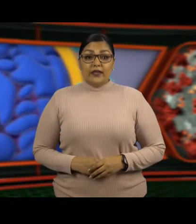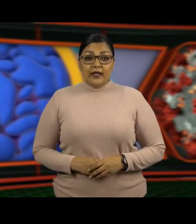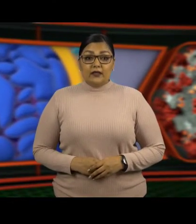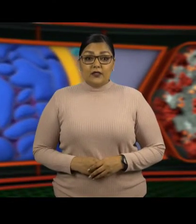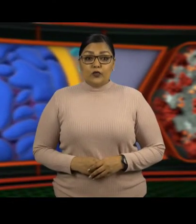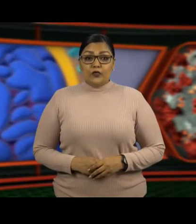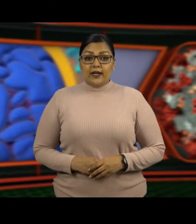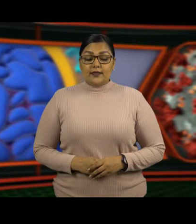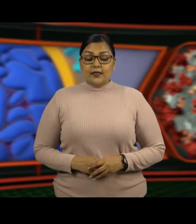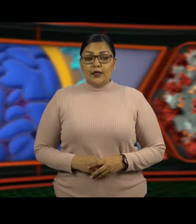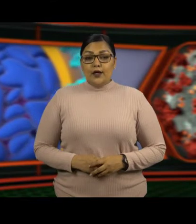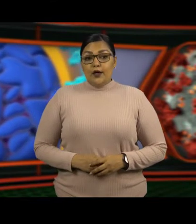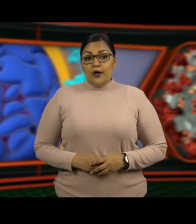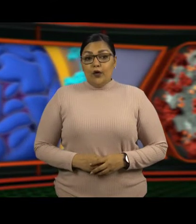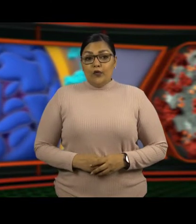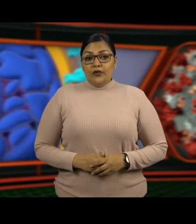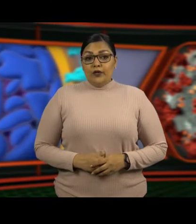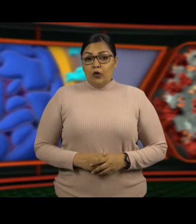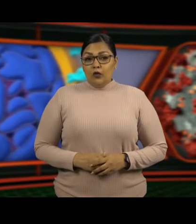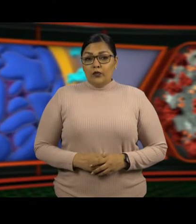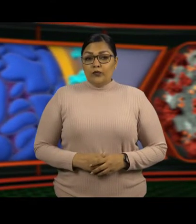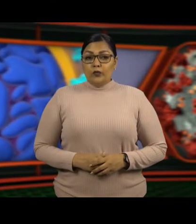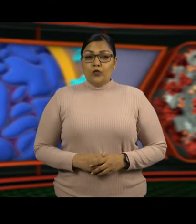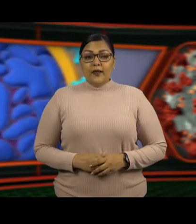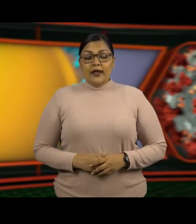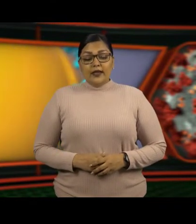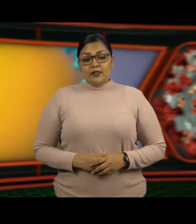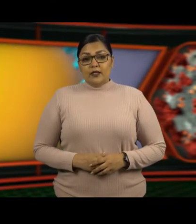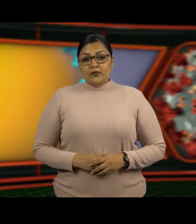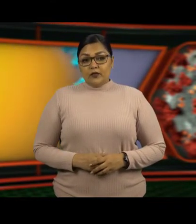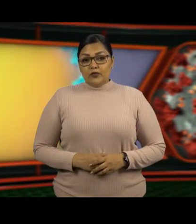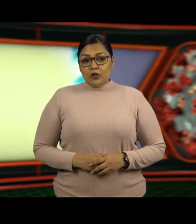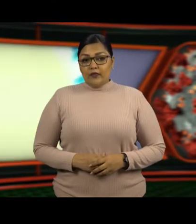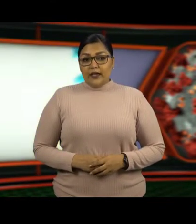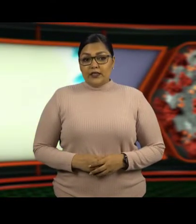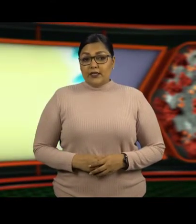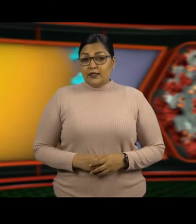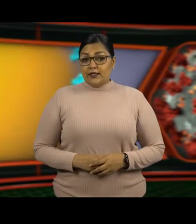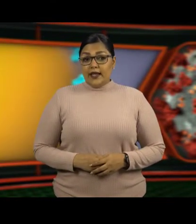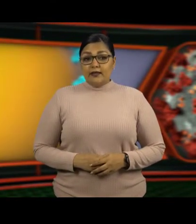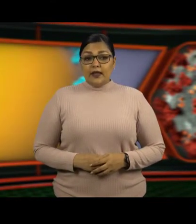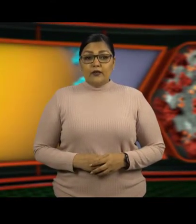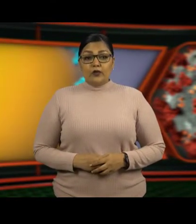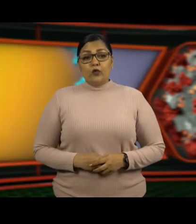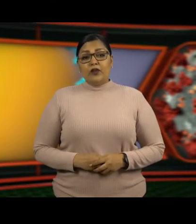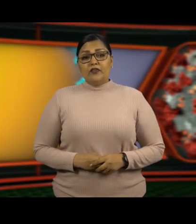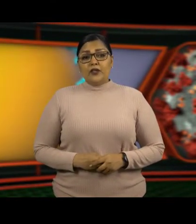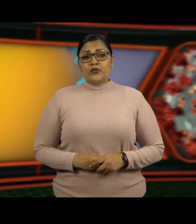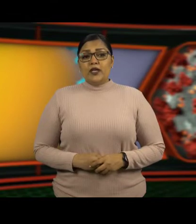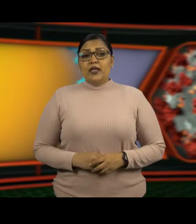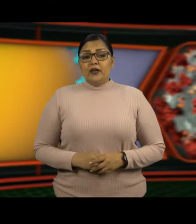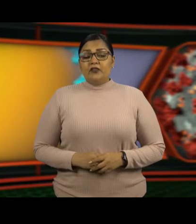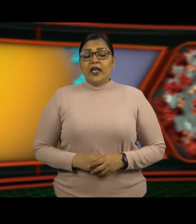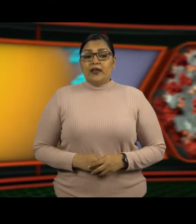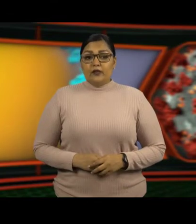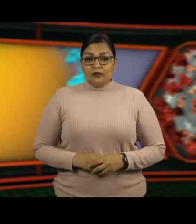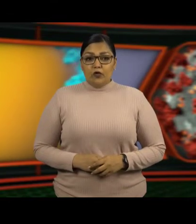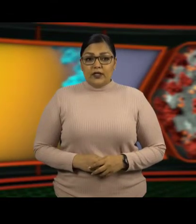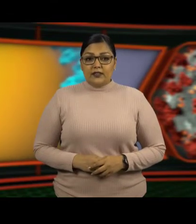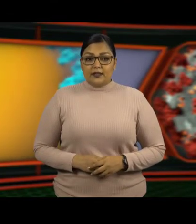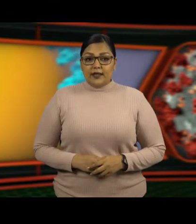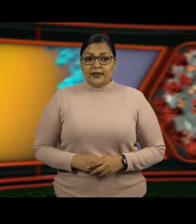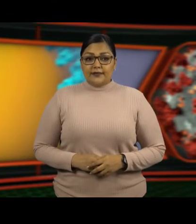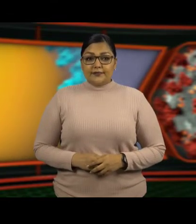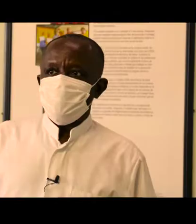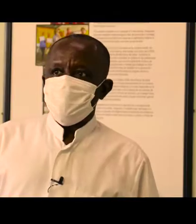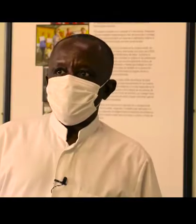de COVID-19-situatie. Over de onvermoeibare inzet van zorgwerkers in de strijd tegen het coronavirus heeft hij het